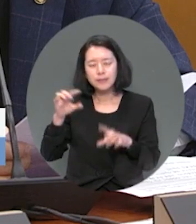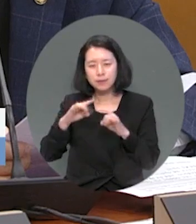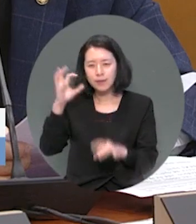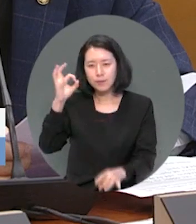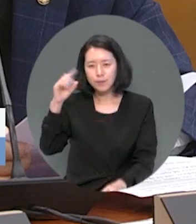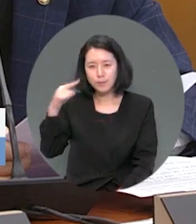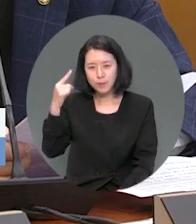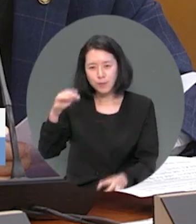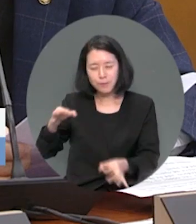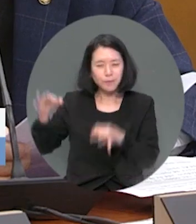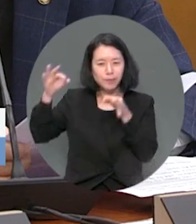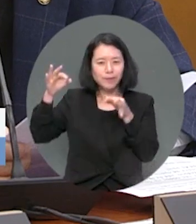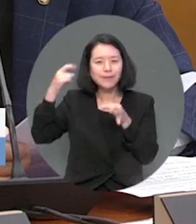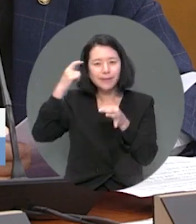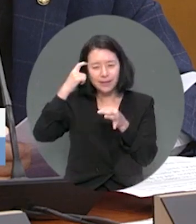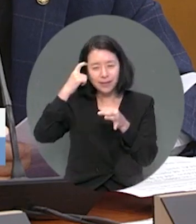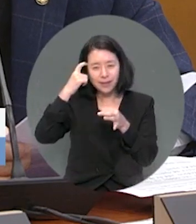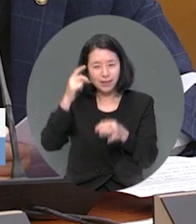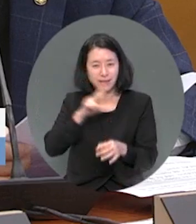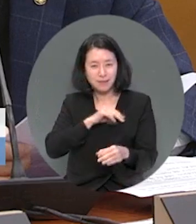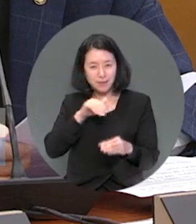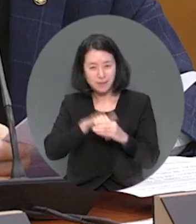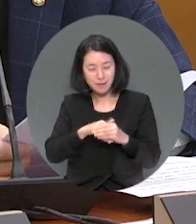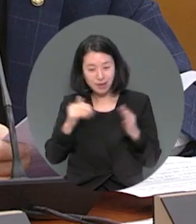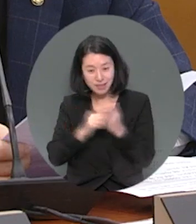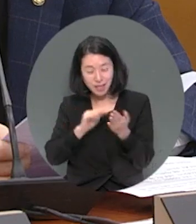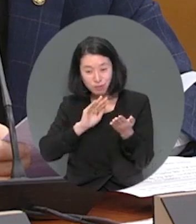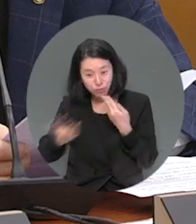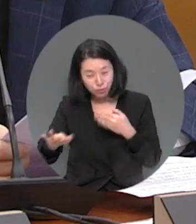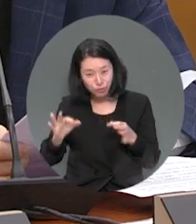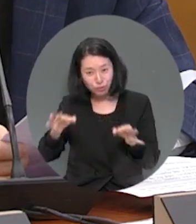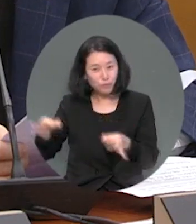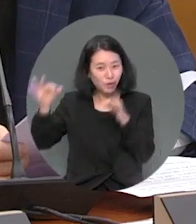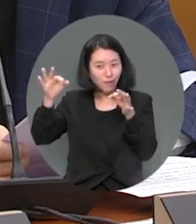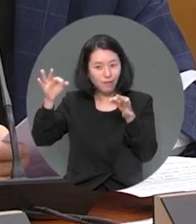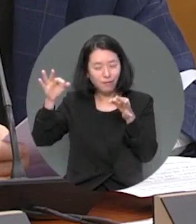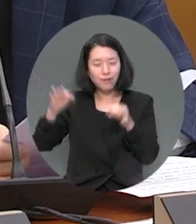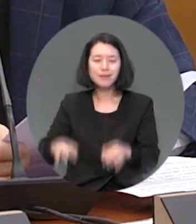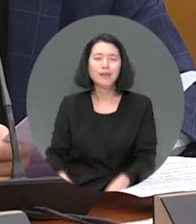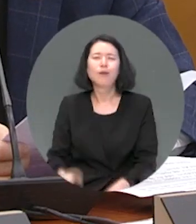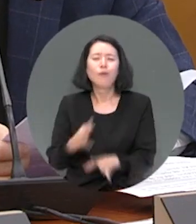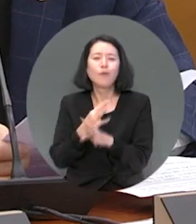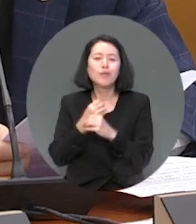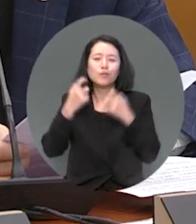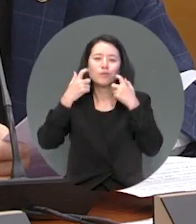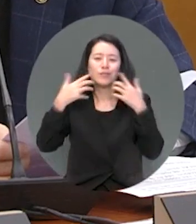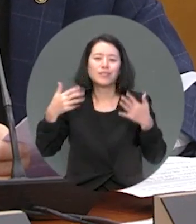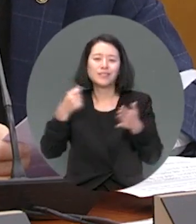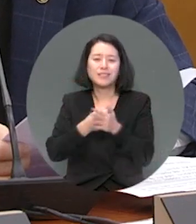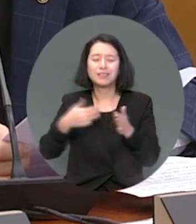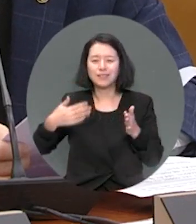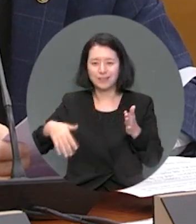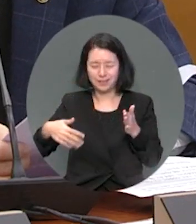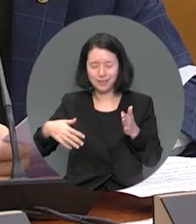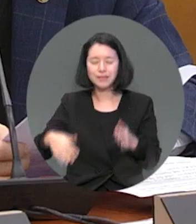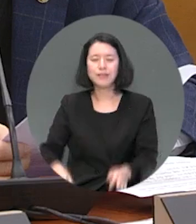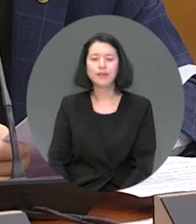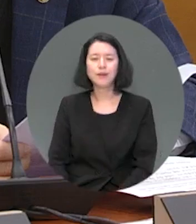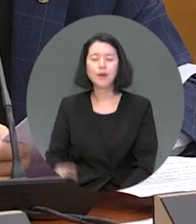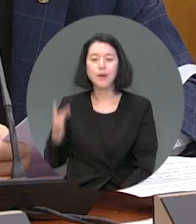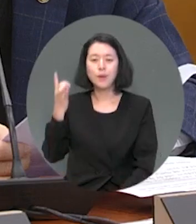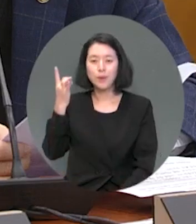하는 방안을 총선 지나고 나서 요금 인상합니까? 저희가 시기는 확정할 수 예. 없고 저희가